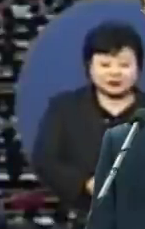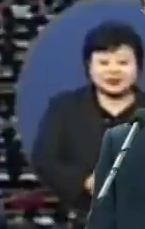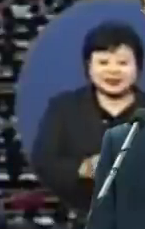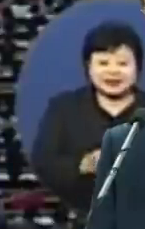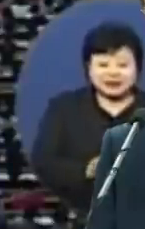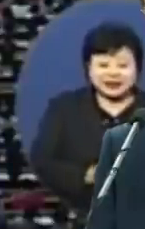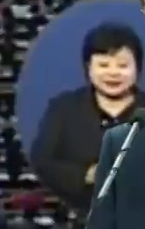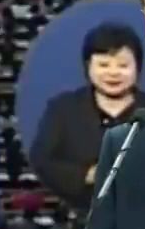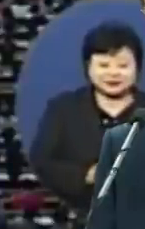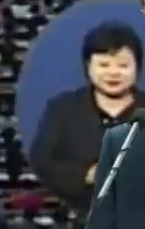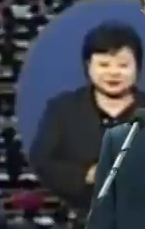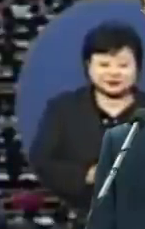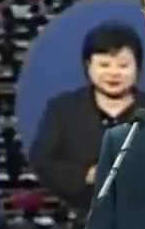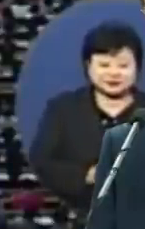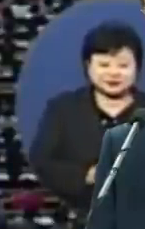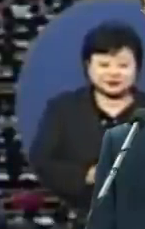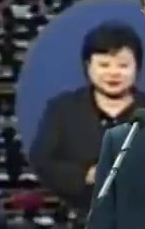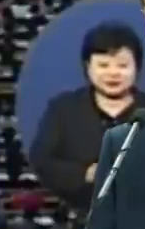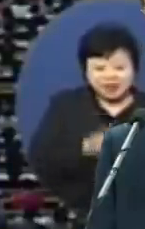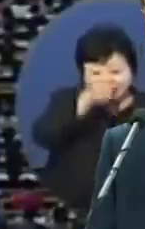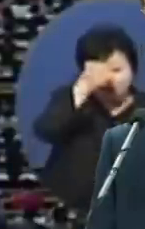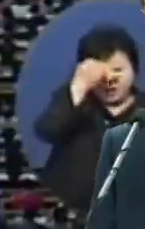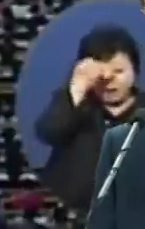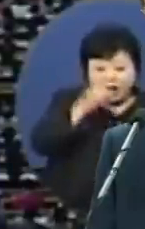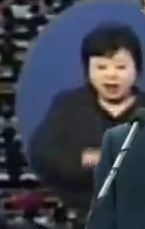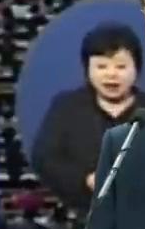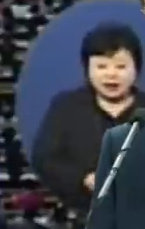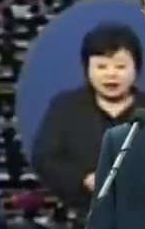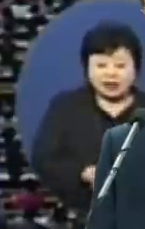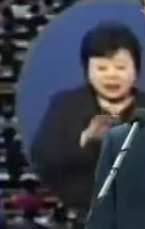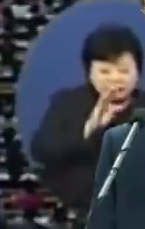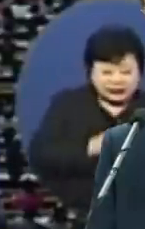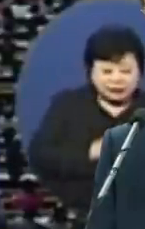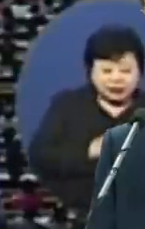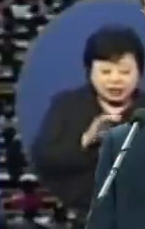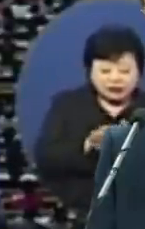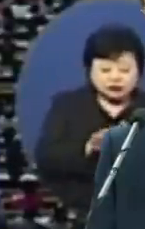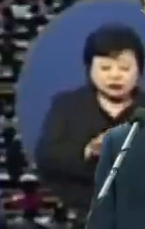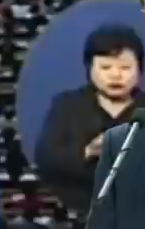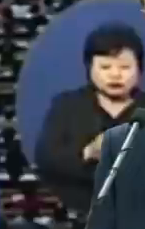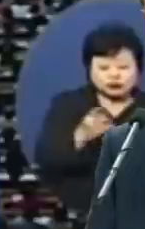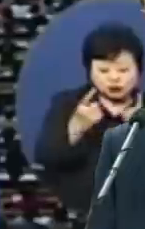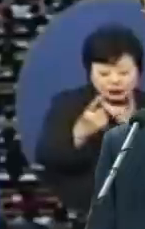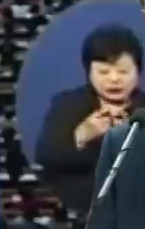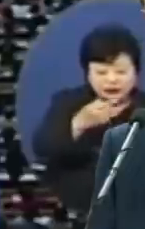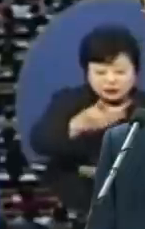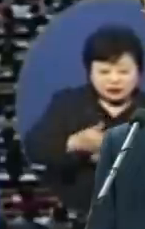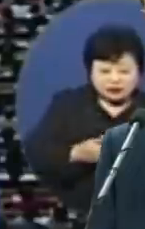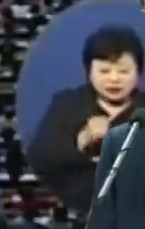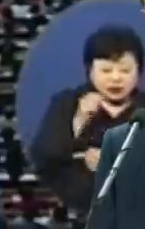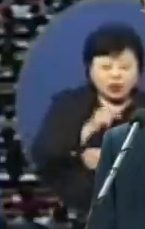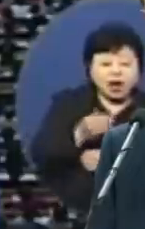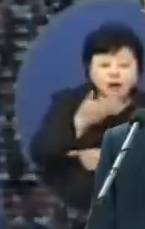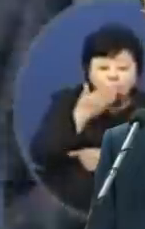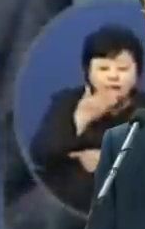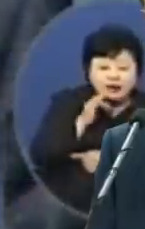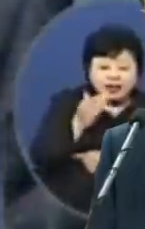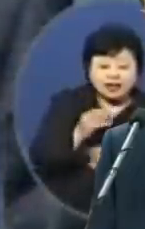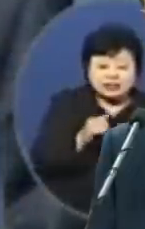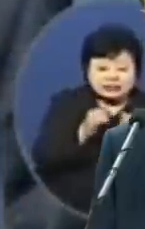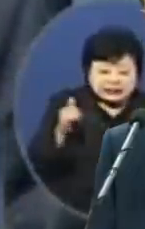그러므로 이 아담과 하와가 잘못된 친구 교제로 선악과를 따먹게 된 것이